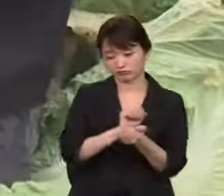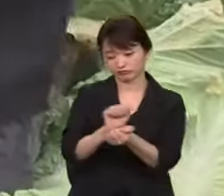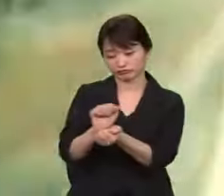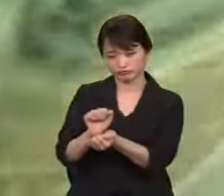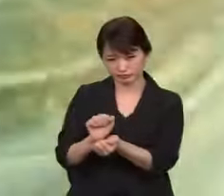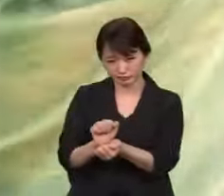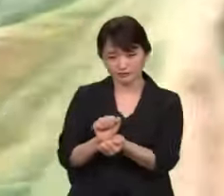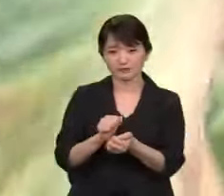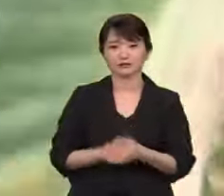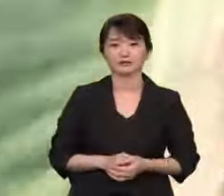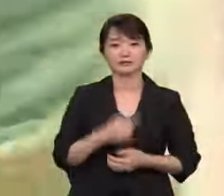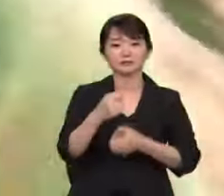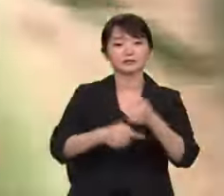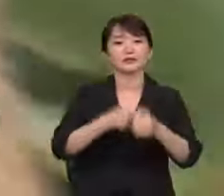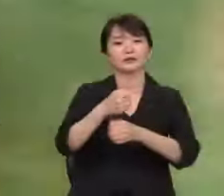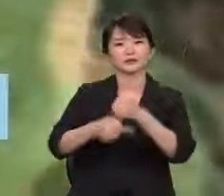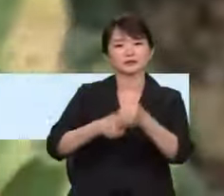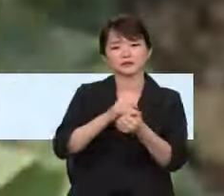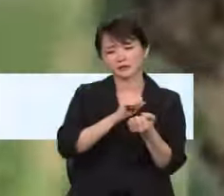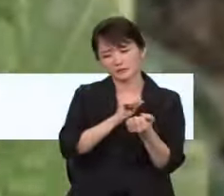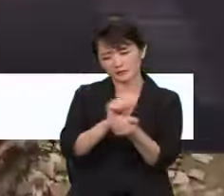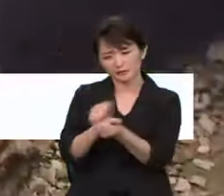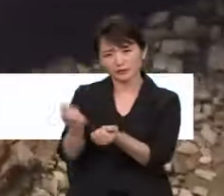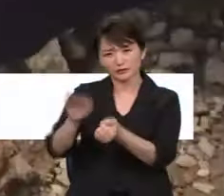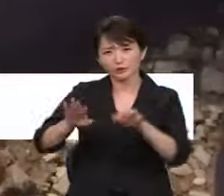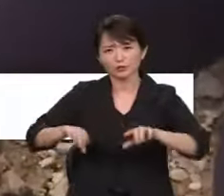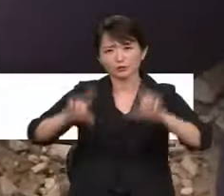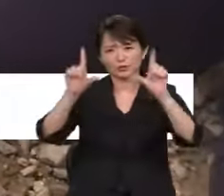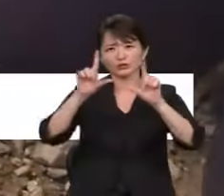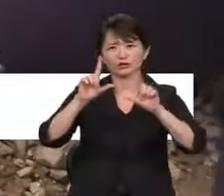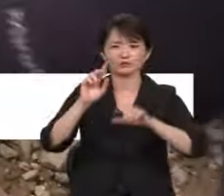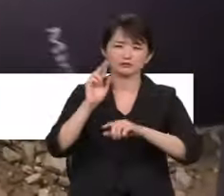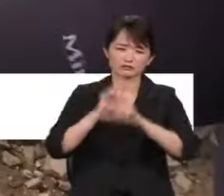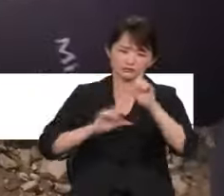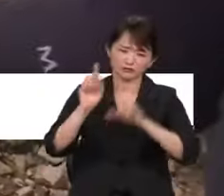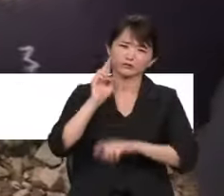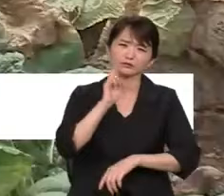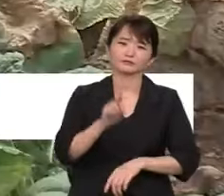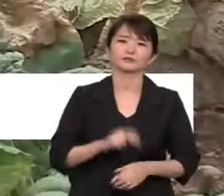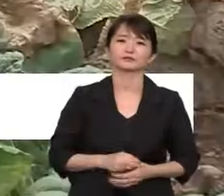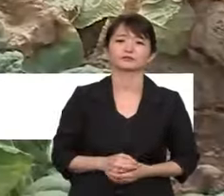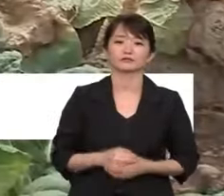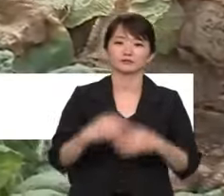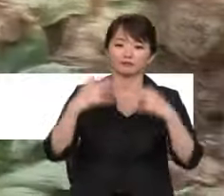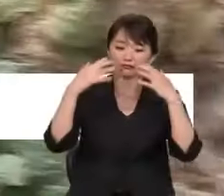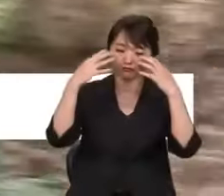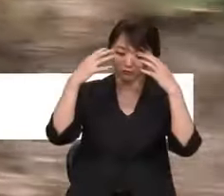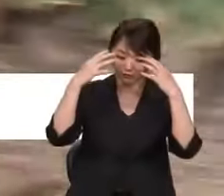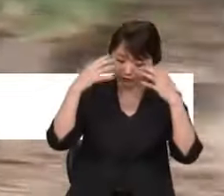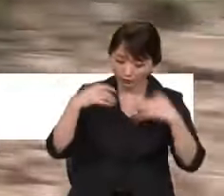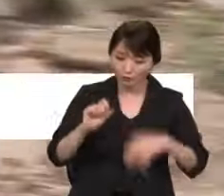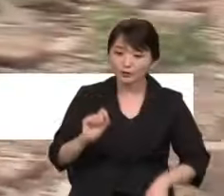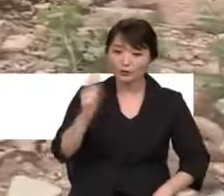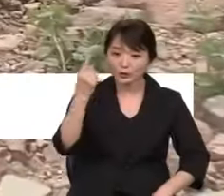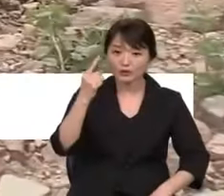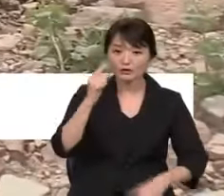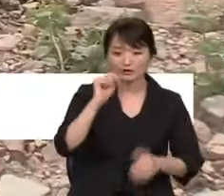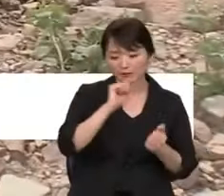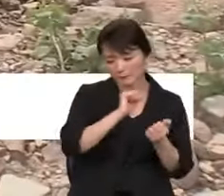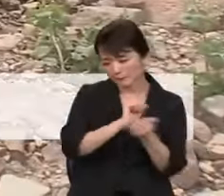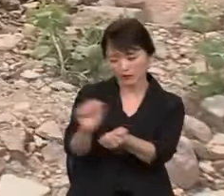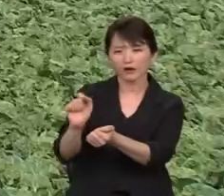걸렸습니다. 매년 찾아오는 병충해지만 올해는 유독 상황이 심각합니다. 더위가 병을 더 빨리 번지게 하는